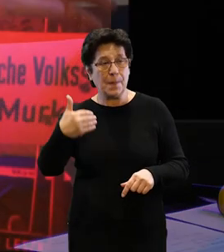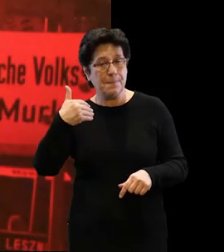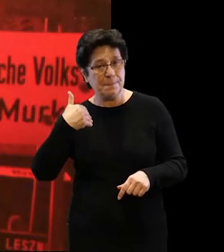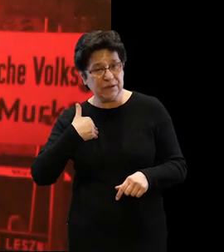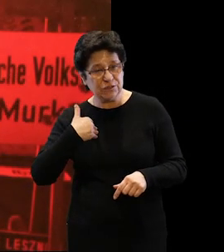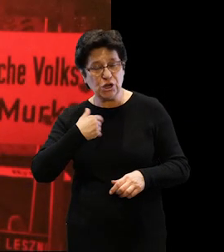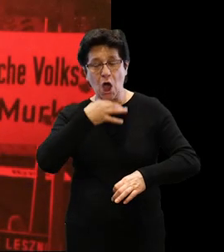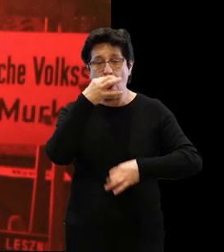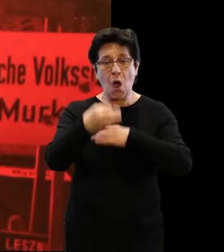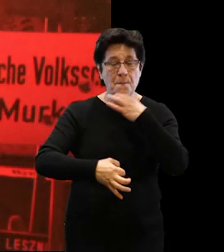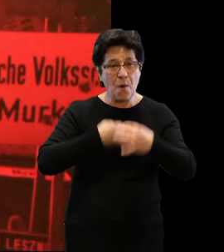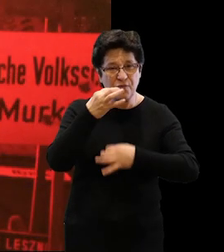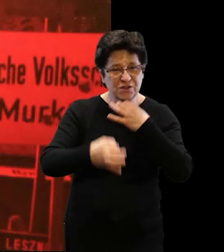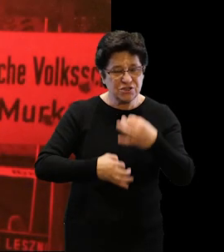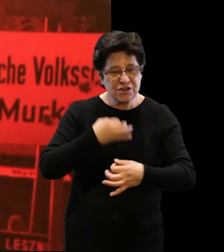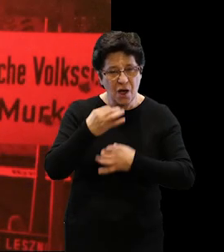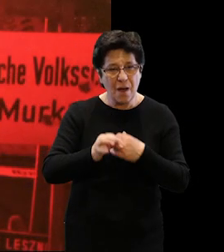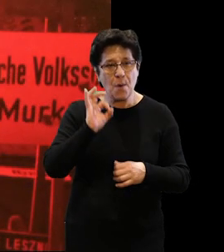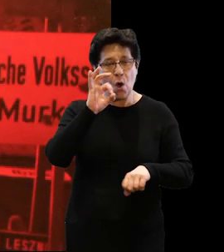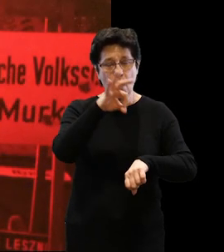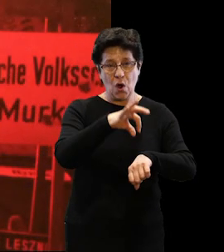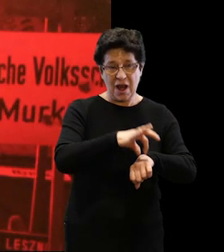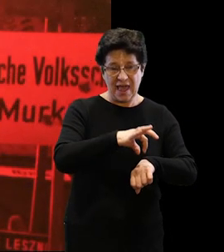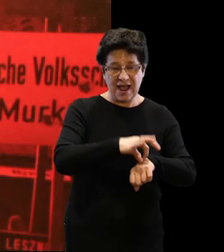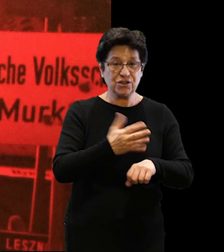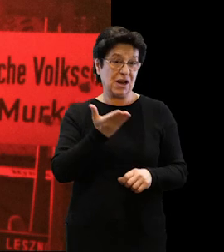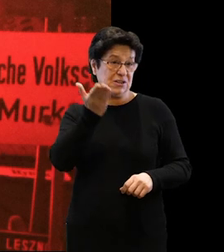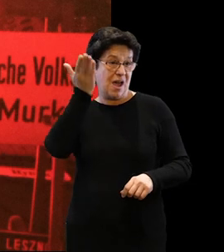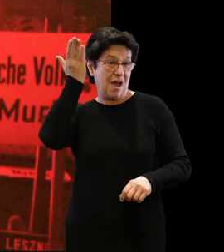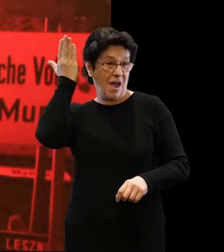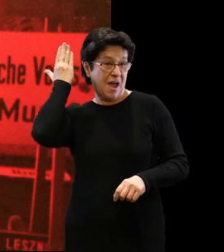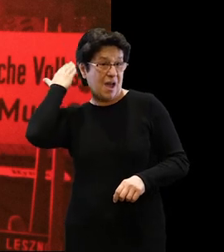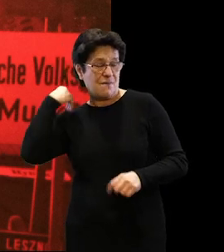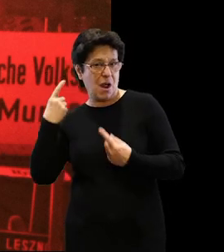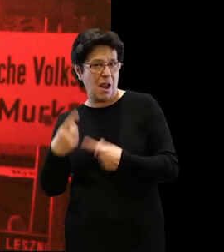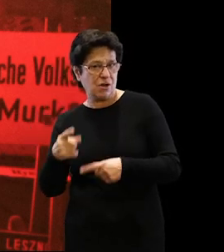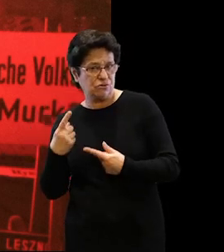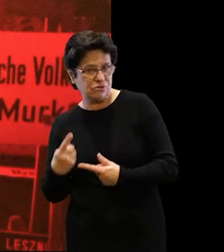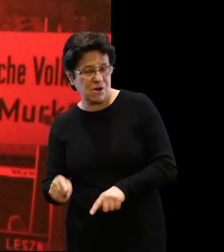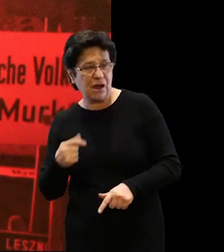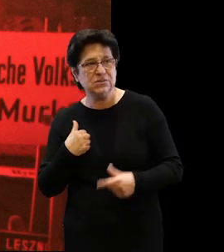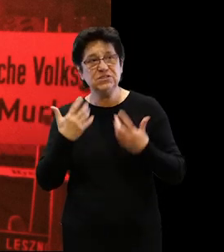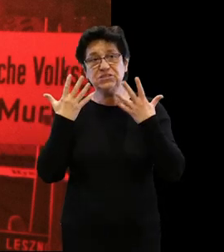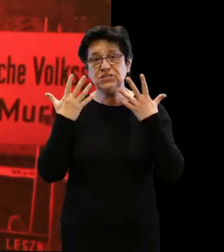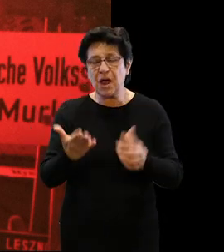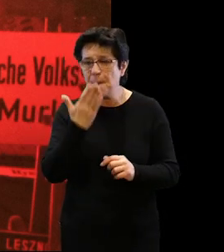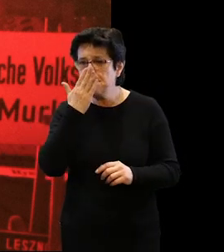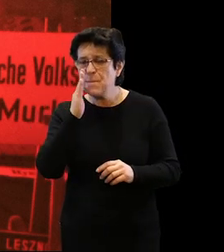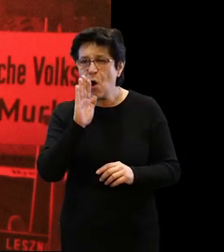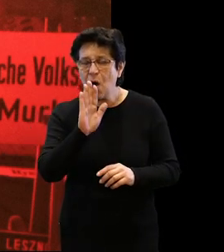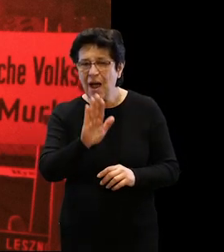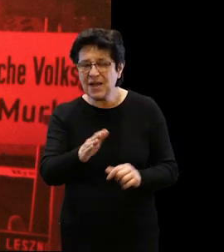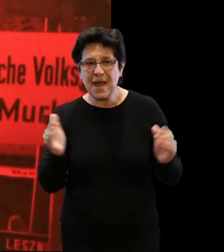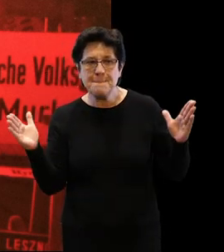Opowiedziałem państwu o lekarzach dawnego Leszna ale bardziej mi zależało żeby pokazać państwu tą małą